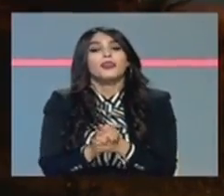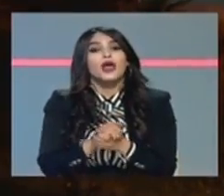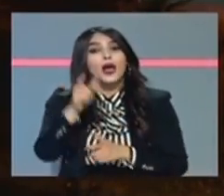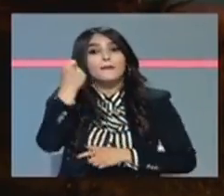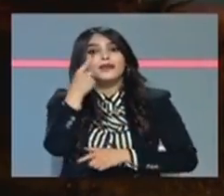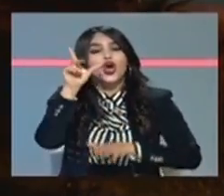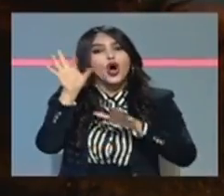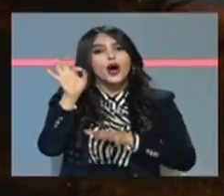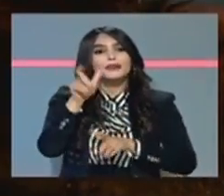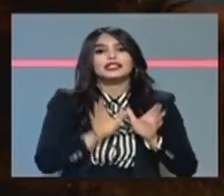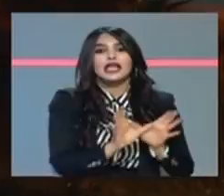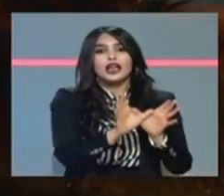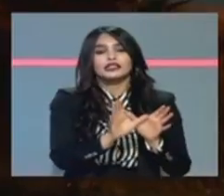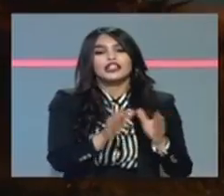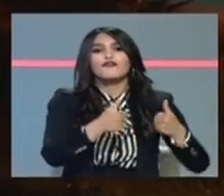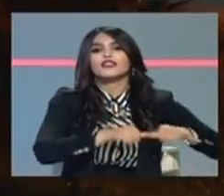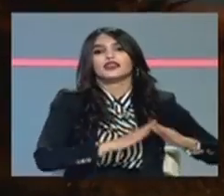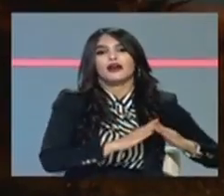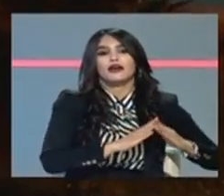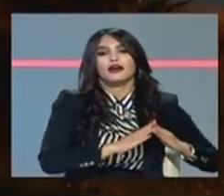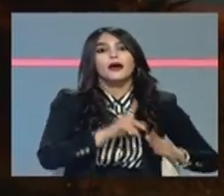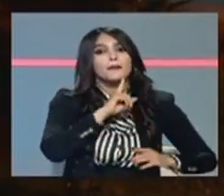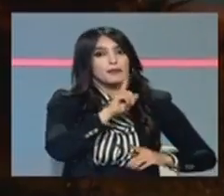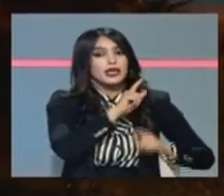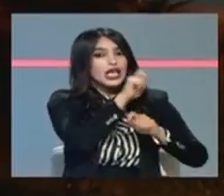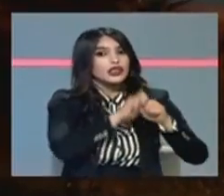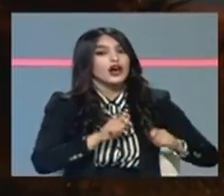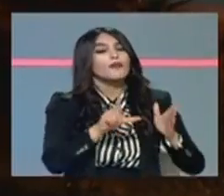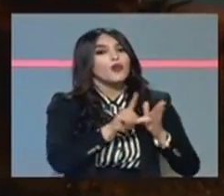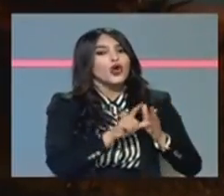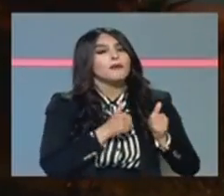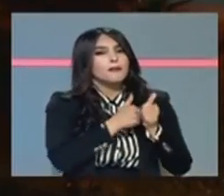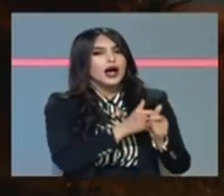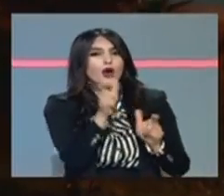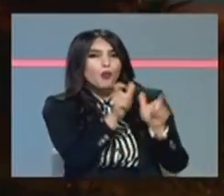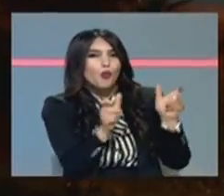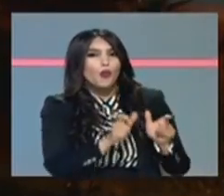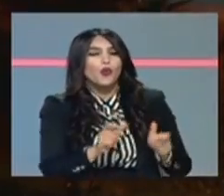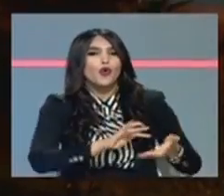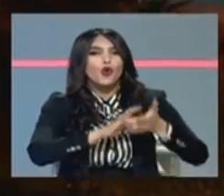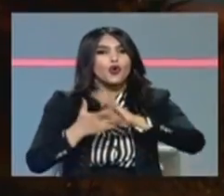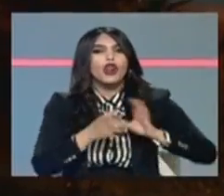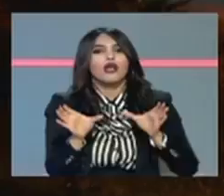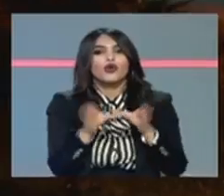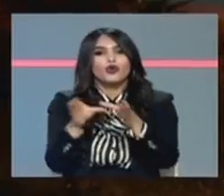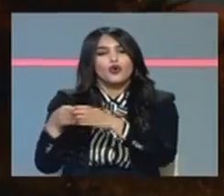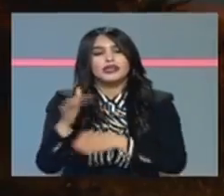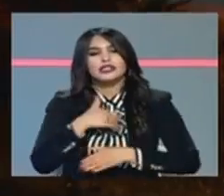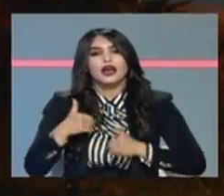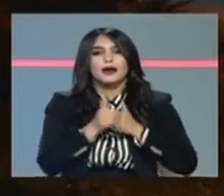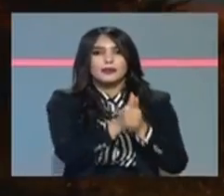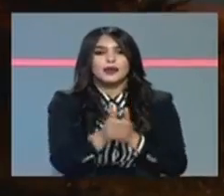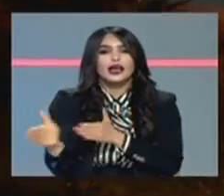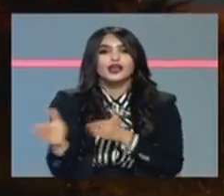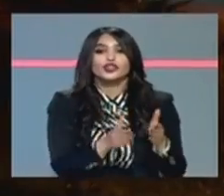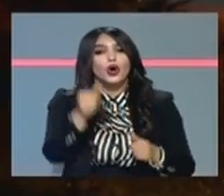الحجر الصحي الذاتي بمنازلهم، باقين يلتزموا بالقواعد مع متابعه من قبل كل الفرق. ونذكر زاده في اطار